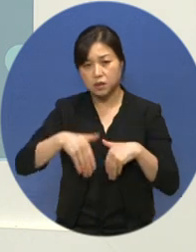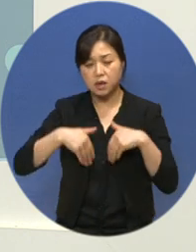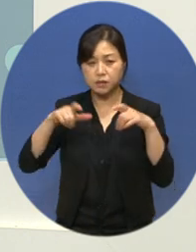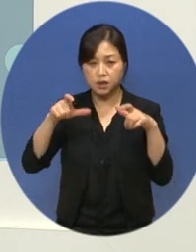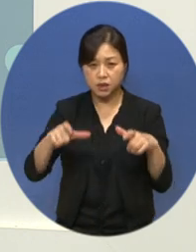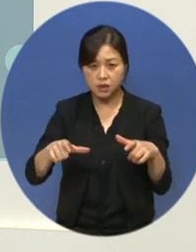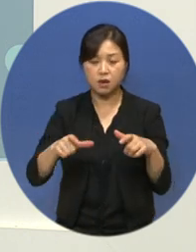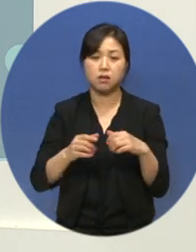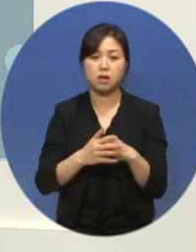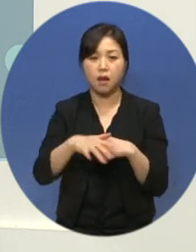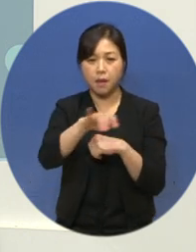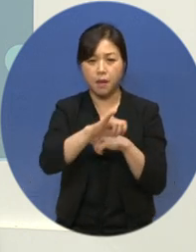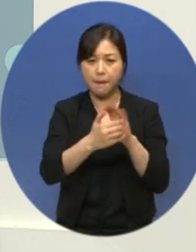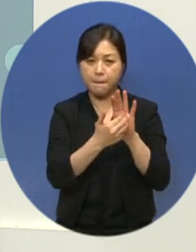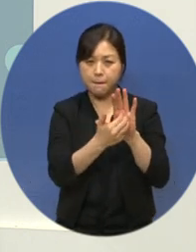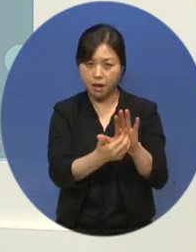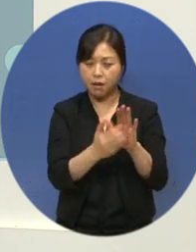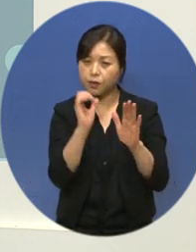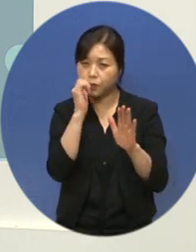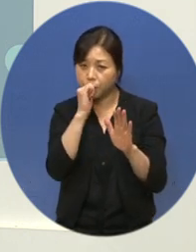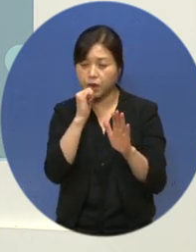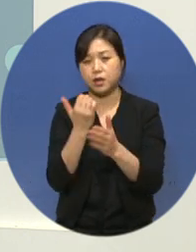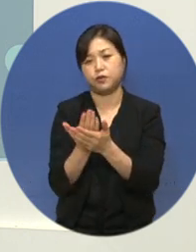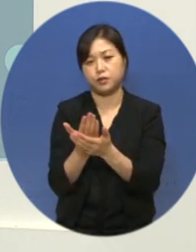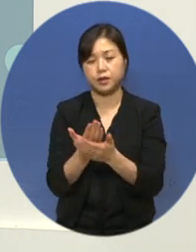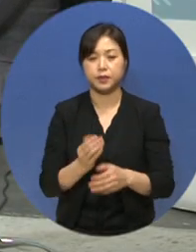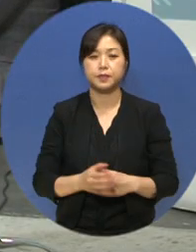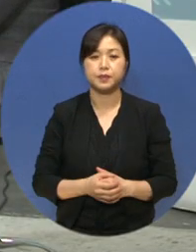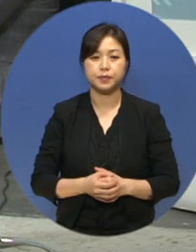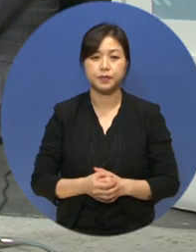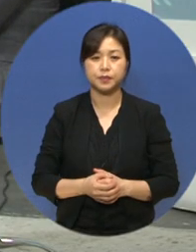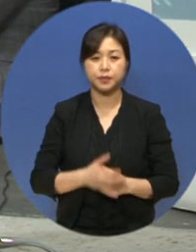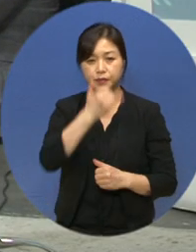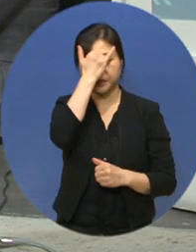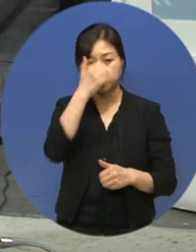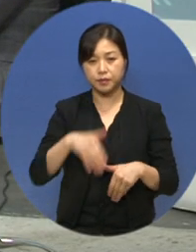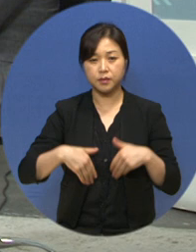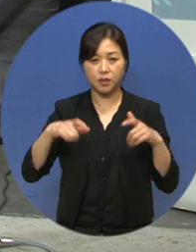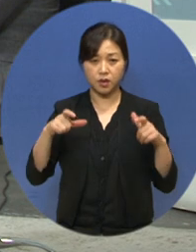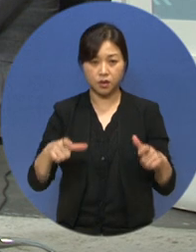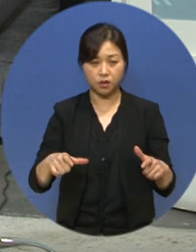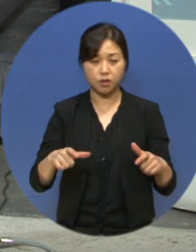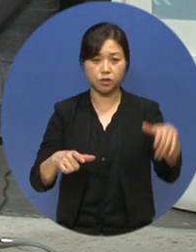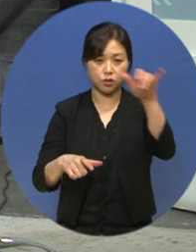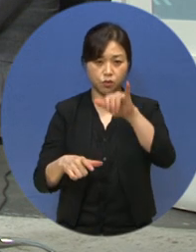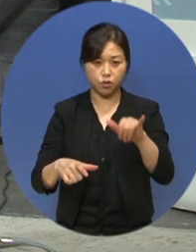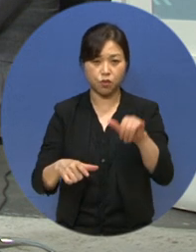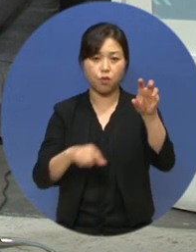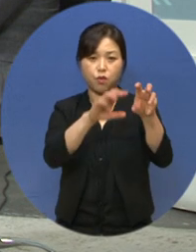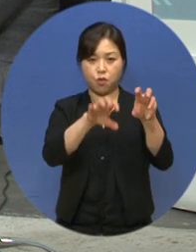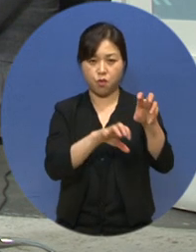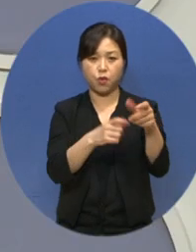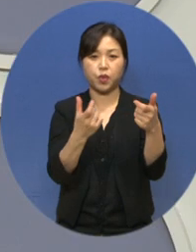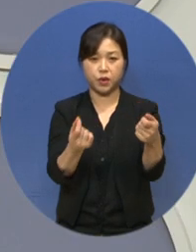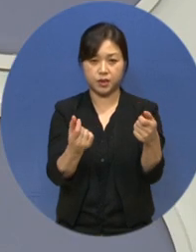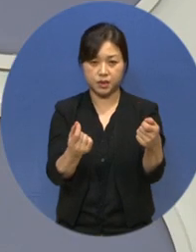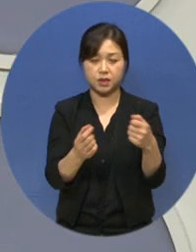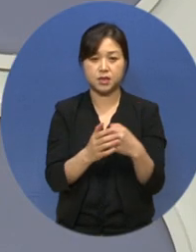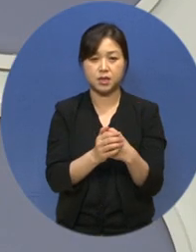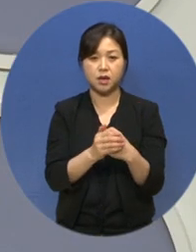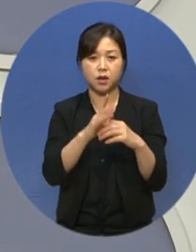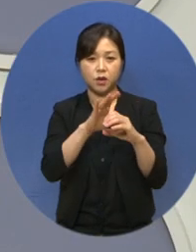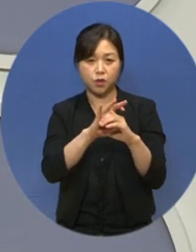방역대책 을 좀 소개 해 주실까요 그래도 추천 남도 도 전과 마찬가지로 그러나 일이고 때문에 여러가지